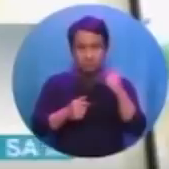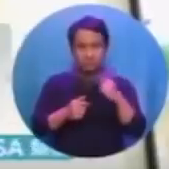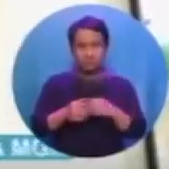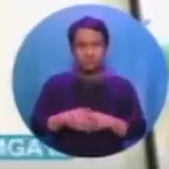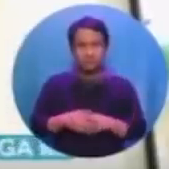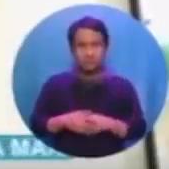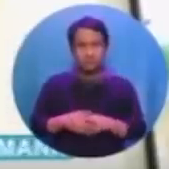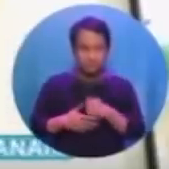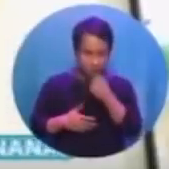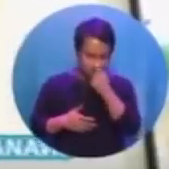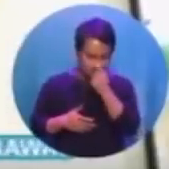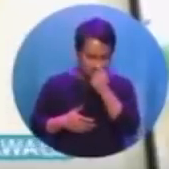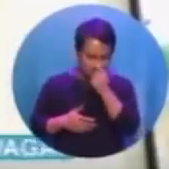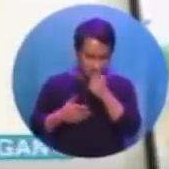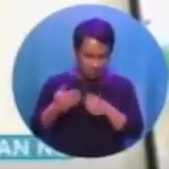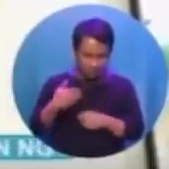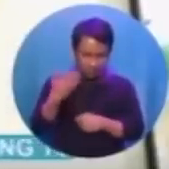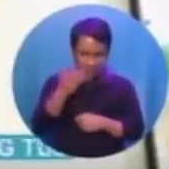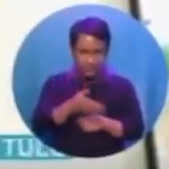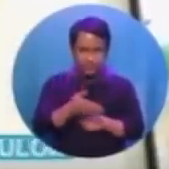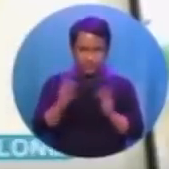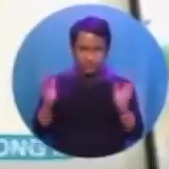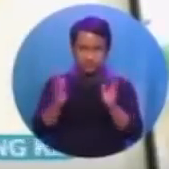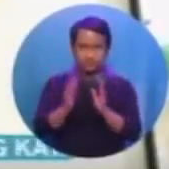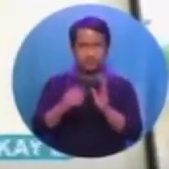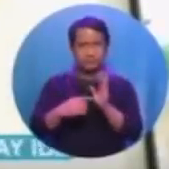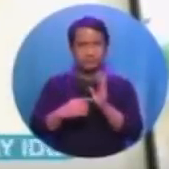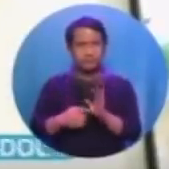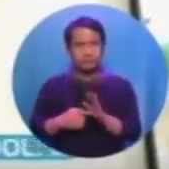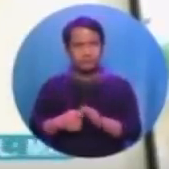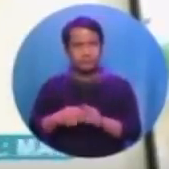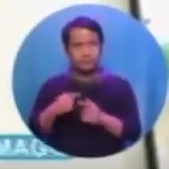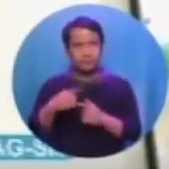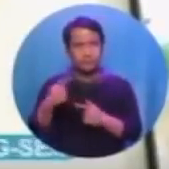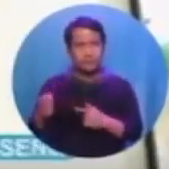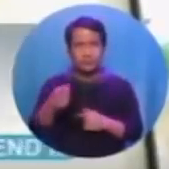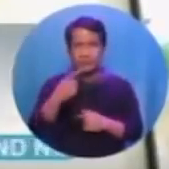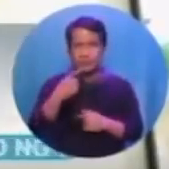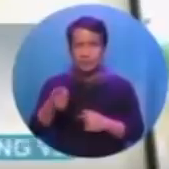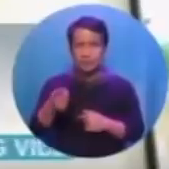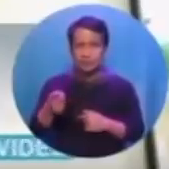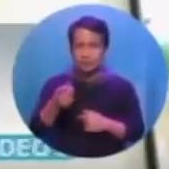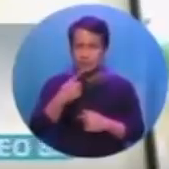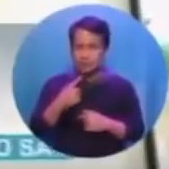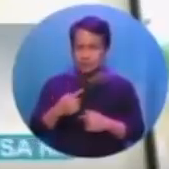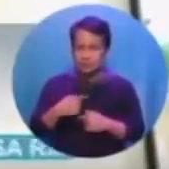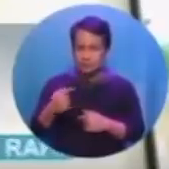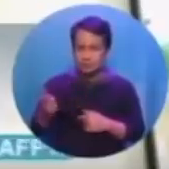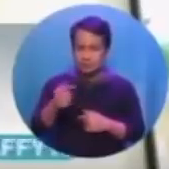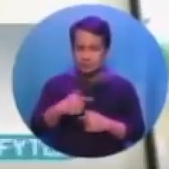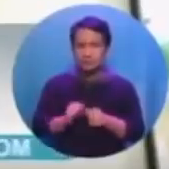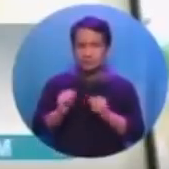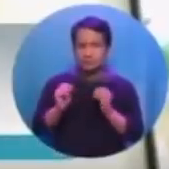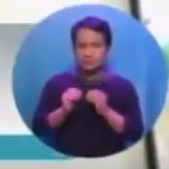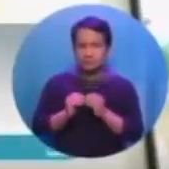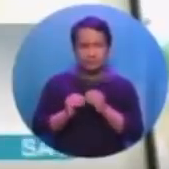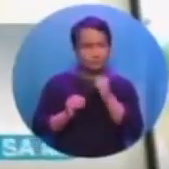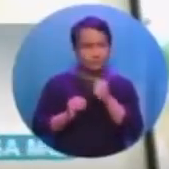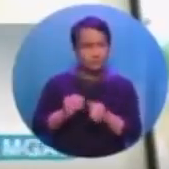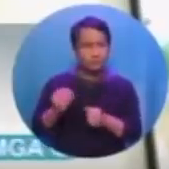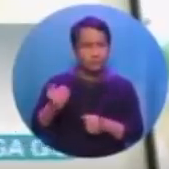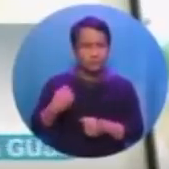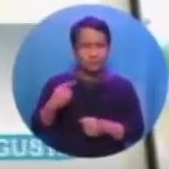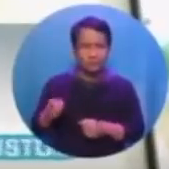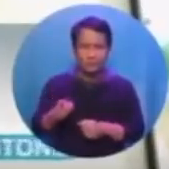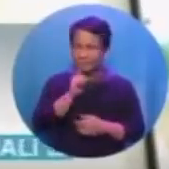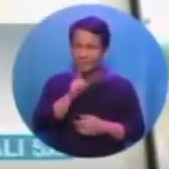Okay. Tama. Pumunta po, nag-arap-arap po kami. Okay. Ang sabi po ng asawa ko, hindi pa daw